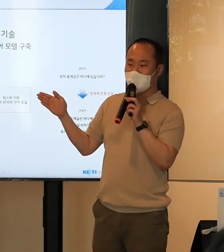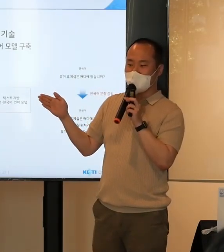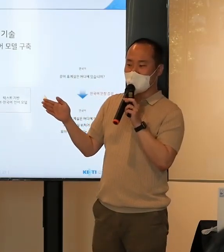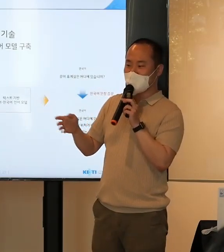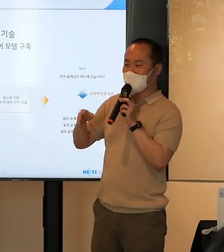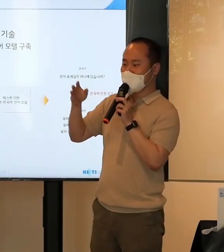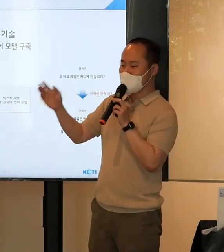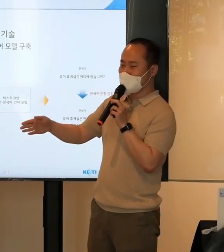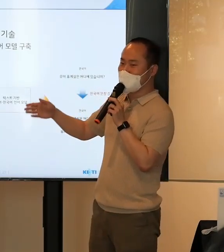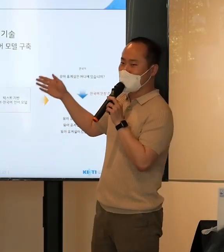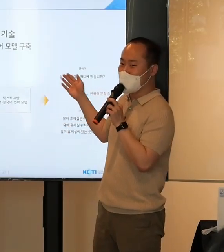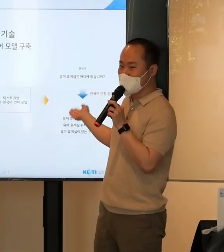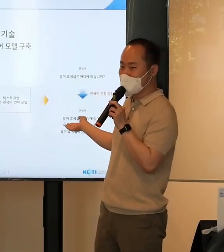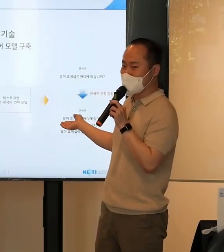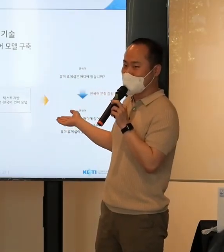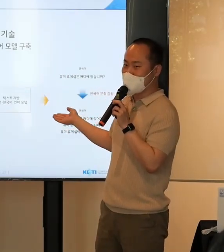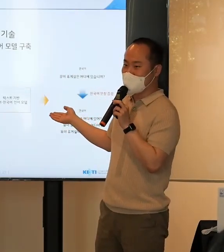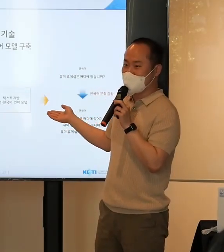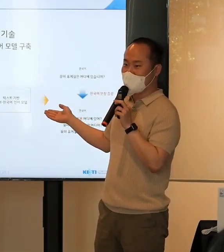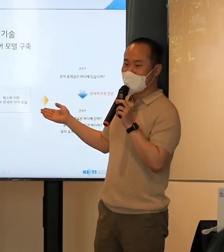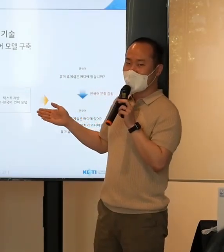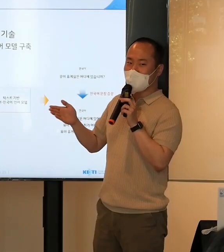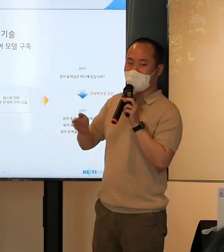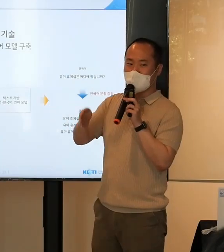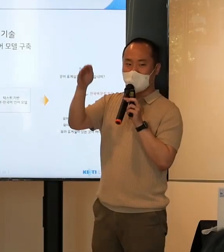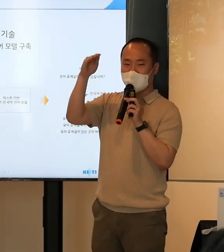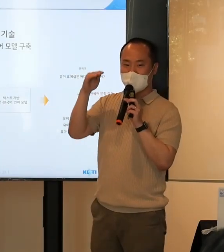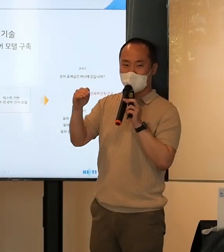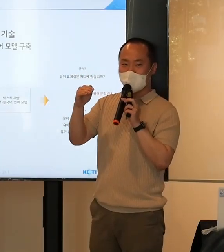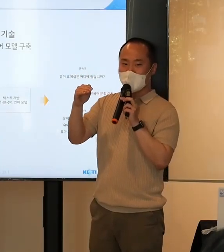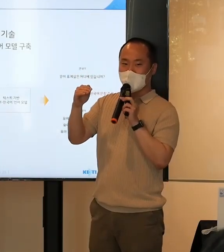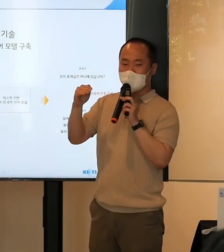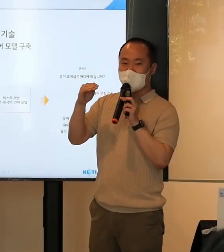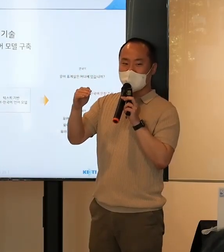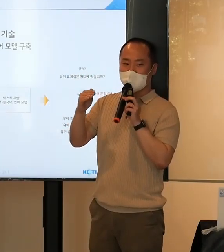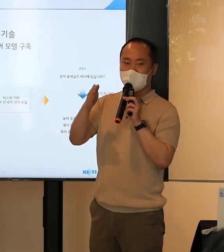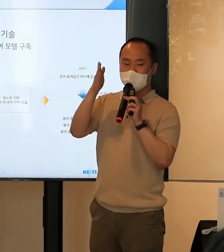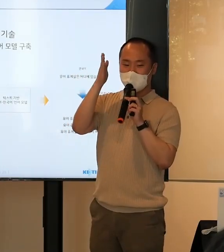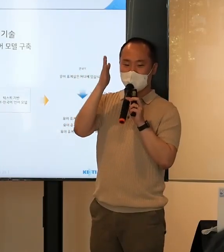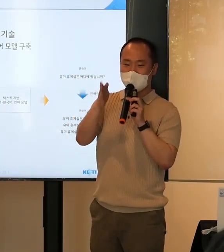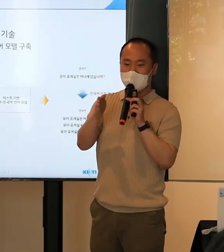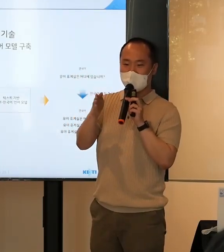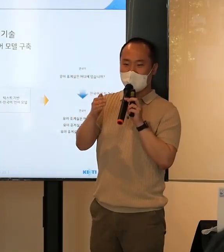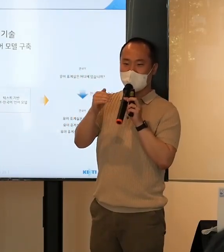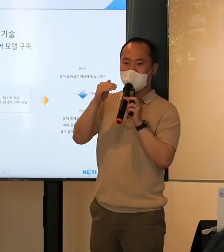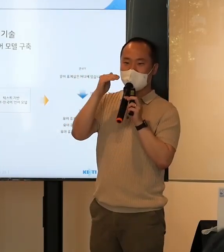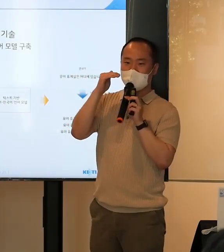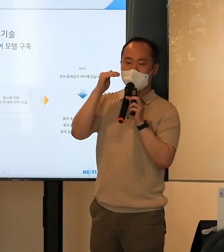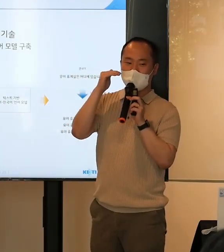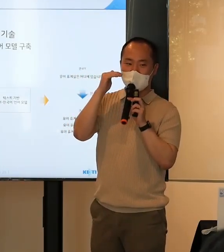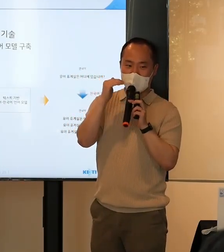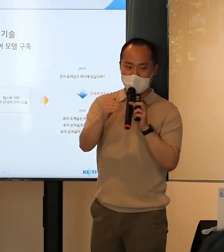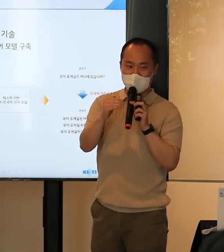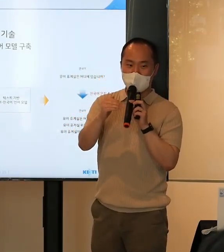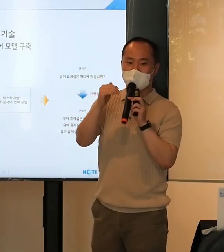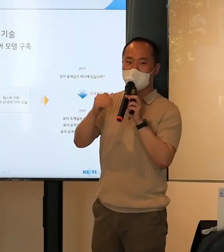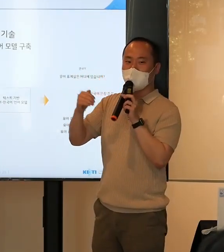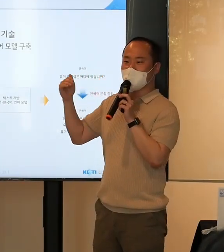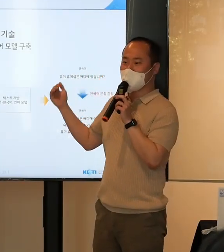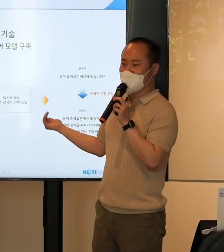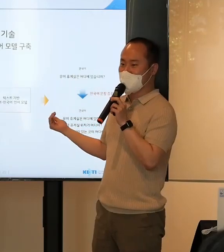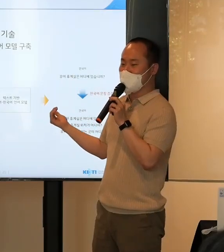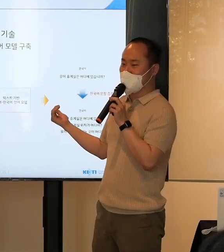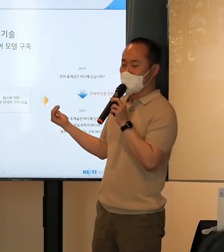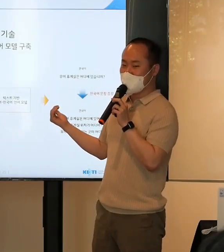통으로 인식을 해서 영상이 들어오면 바로 한국어 문장이 나왔는데 이걸 이제 한 단계 좀 잘라서 그 중간 단계 이제 형태소 시퀀스 한번 만들고